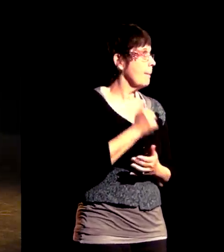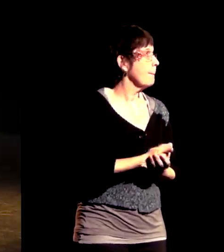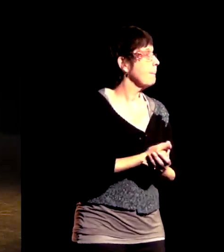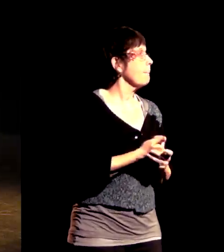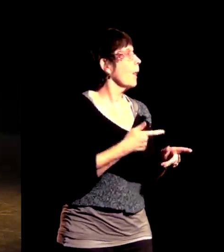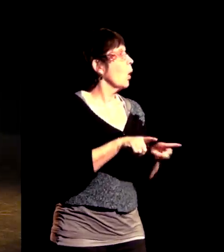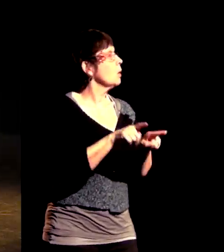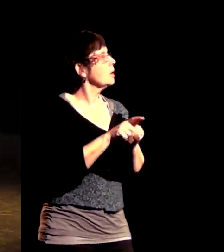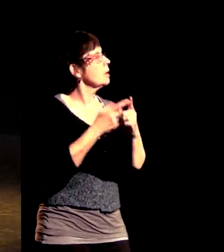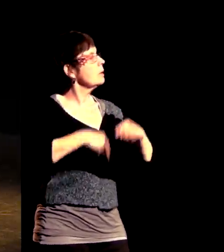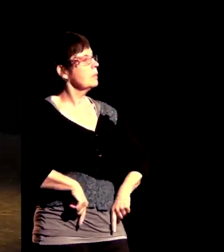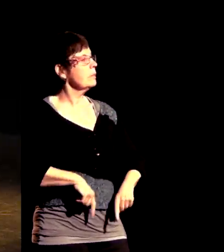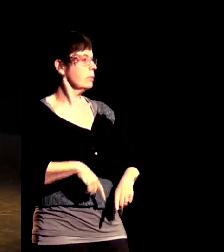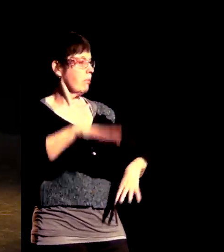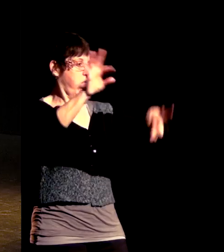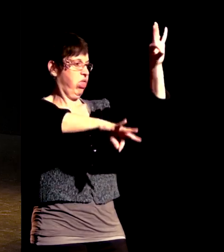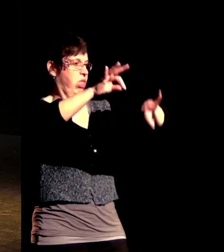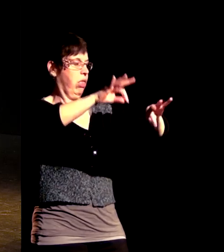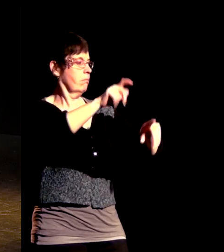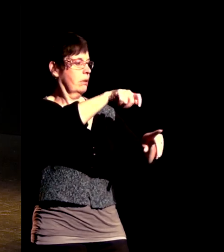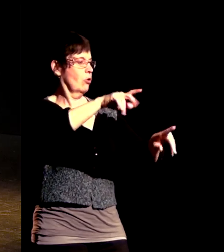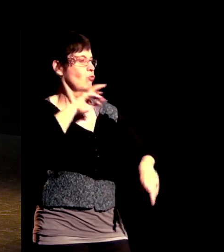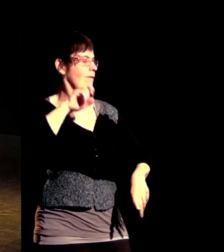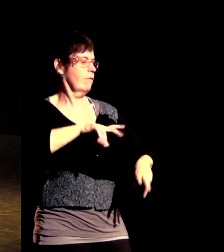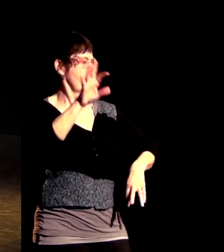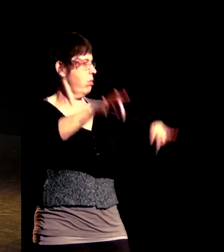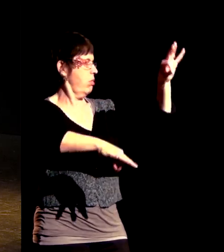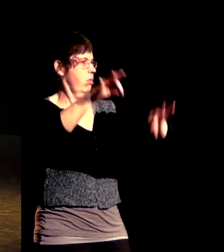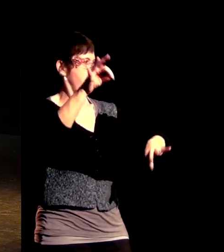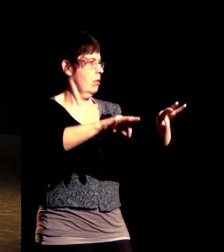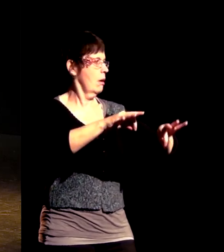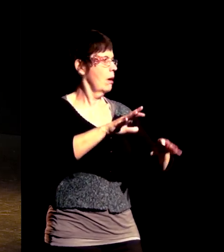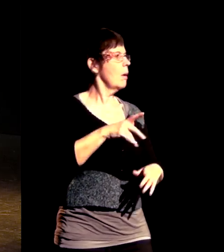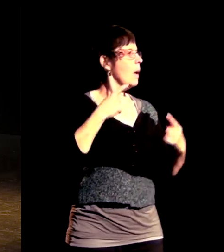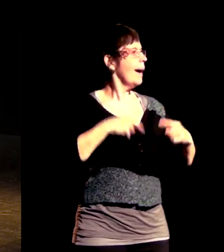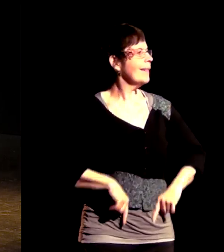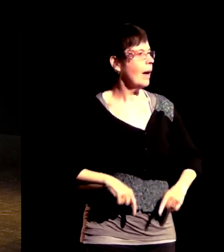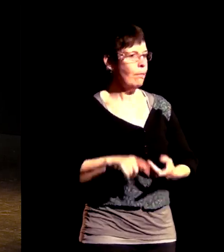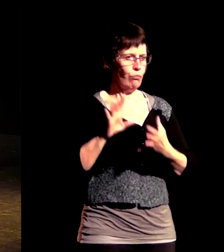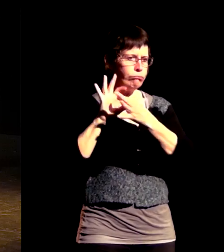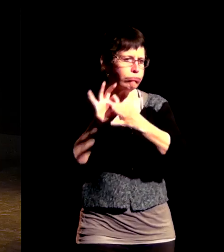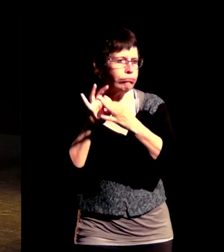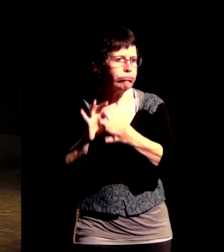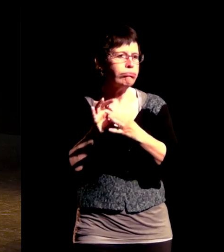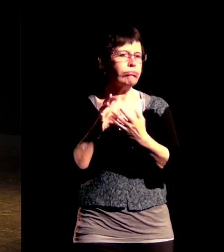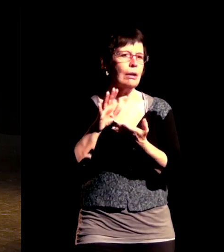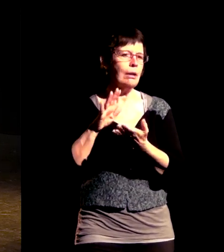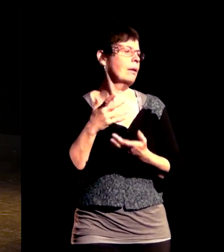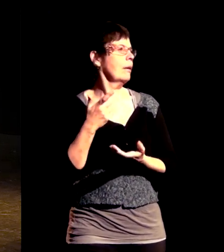Juifs. L'État, le gouvernement actuel, pour son alliance avec Israël, pour se dédouaner, pour